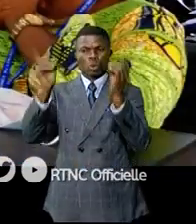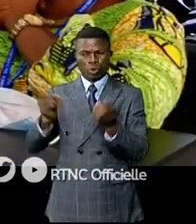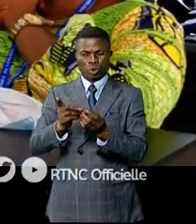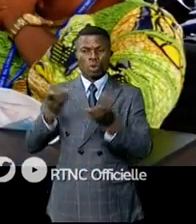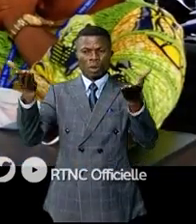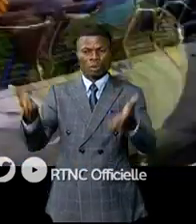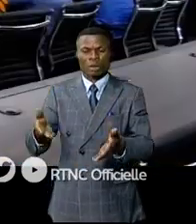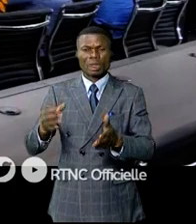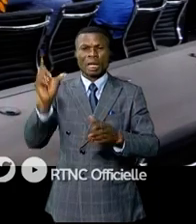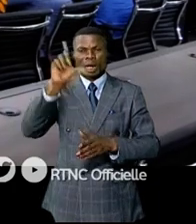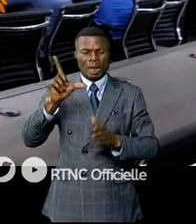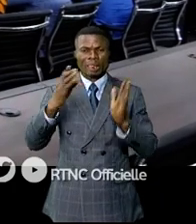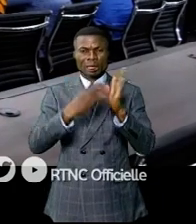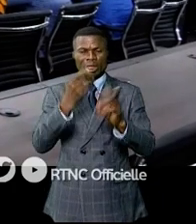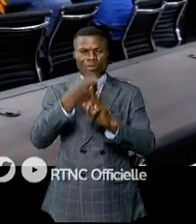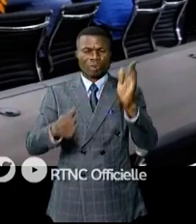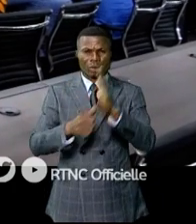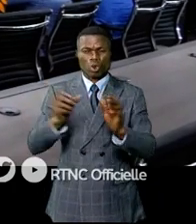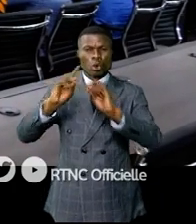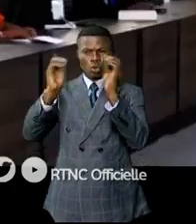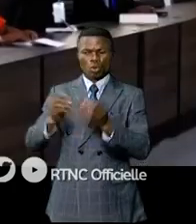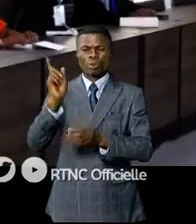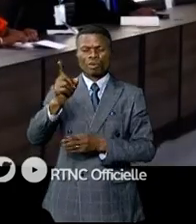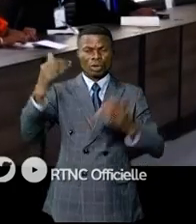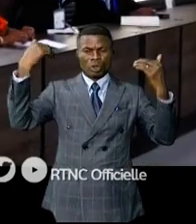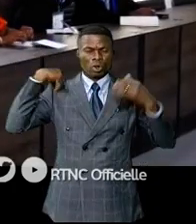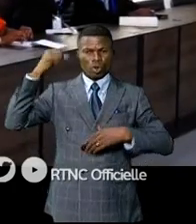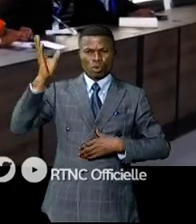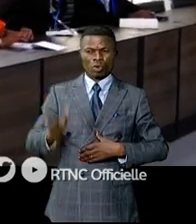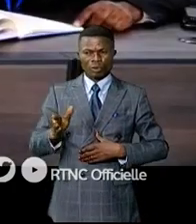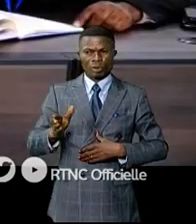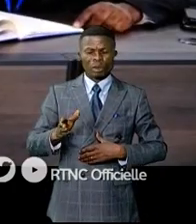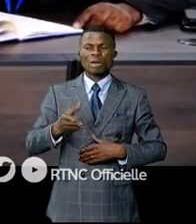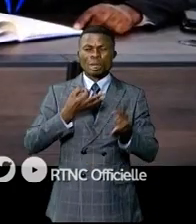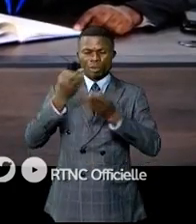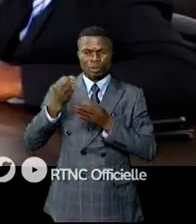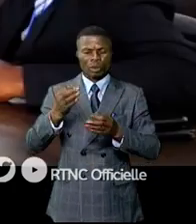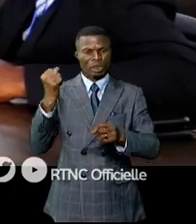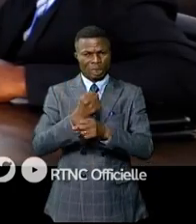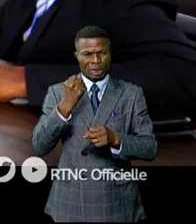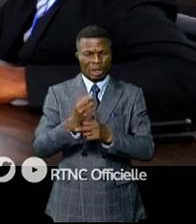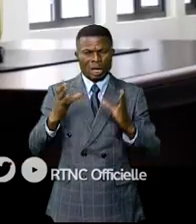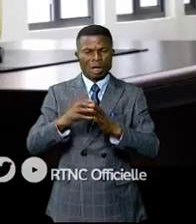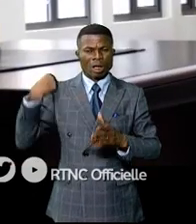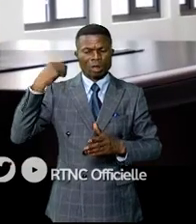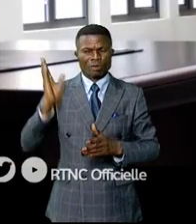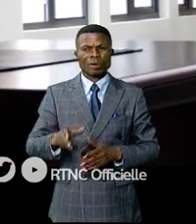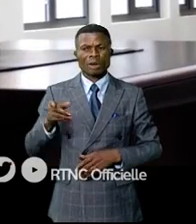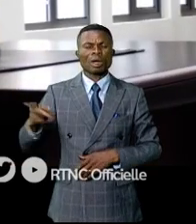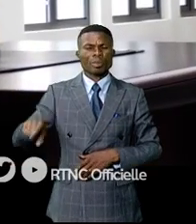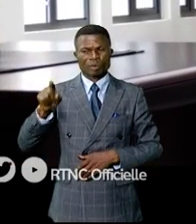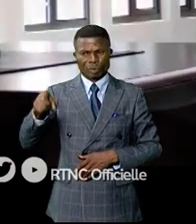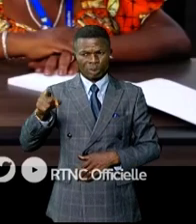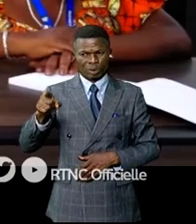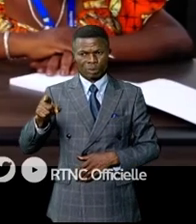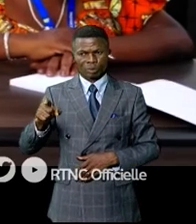séjourne. Lundi 9 novembre, la délégation est allée auprès de l'autorité provinciale pour les civilités et une séance de travail avec le gouverneur Richard Mouyej